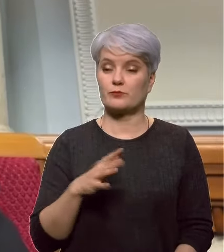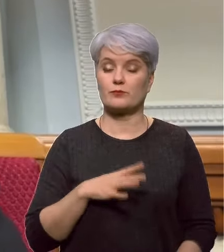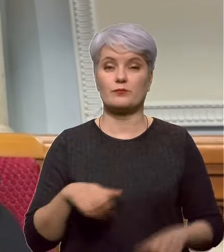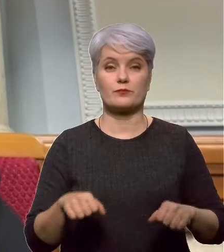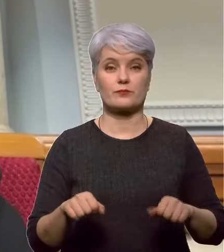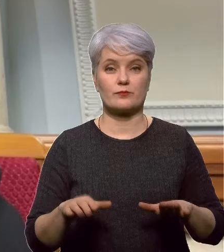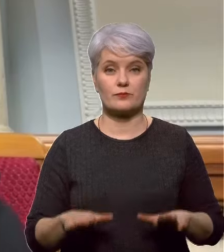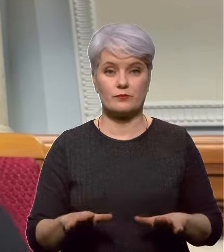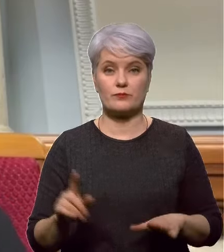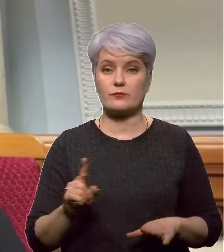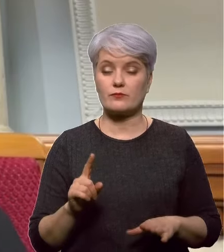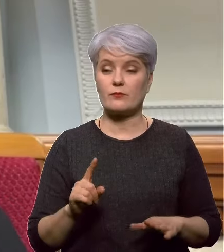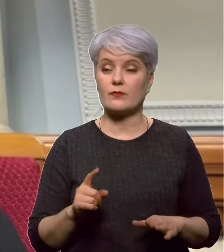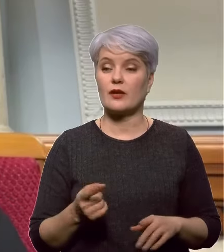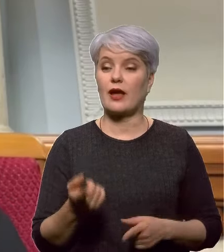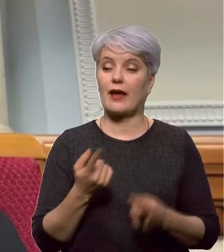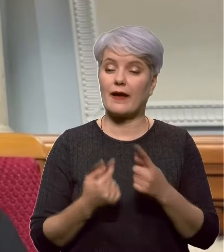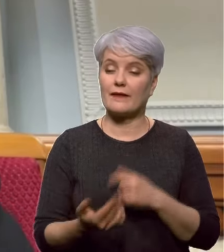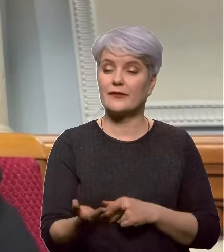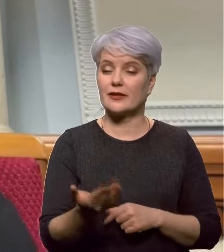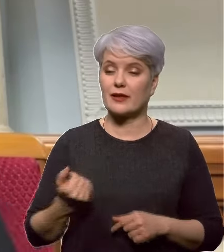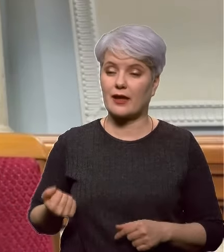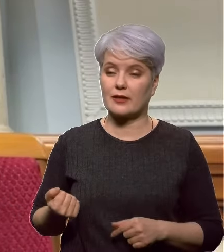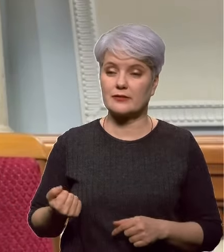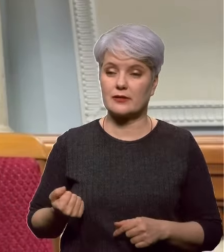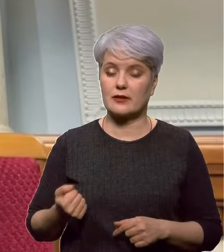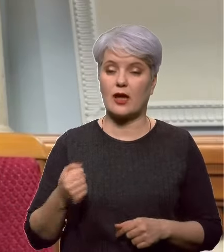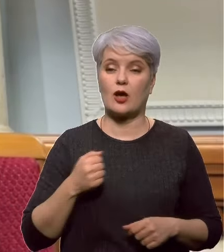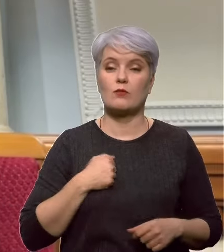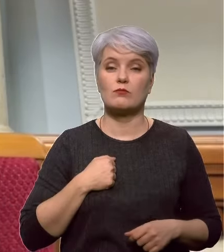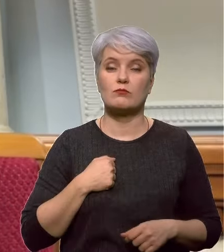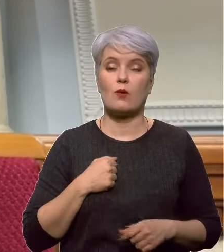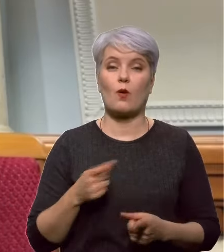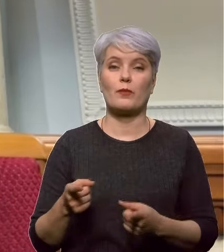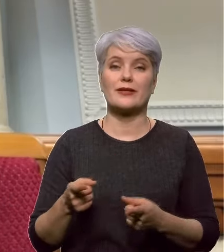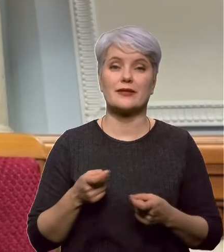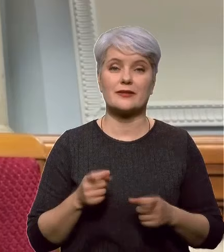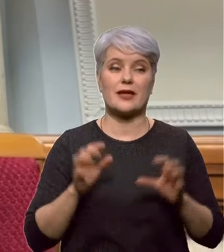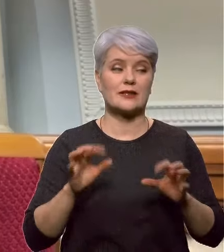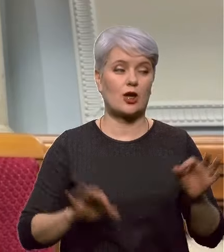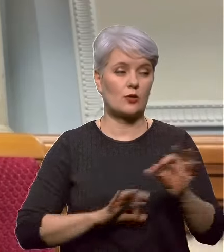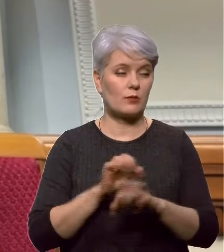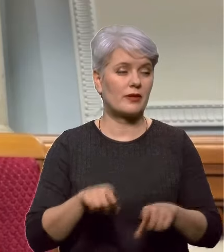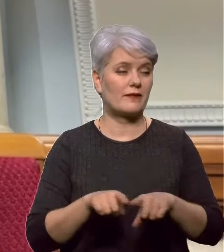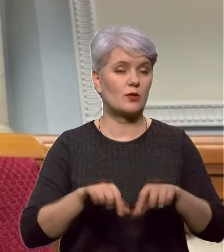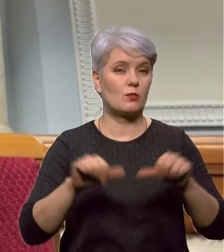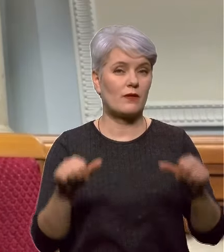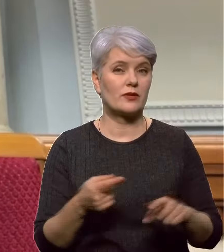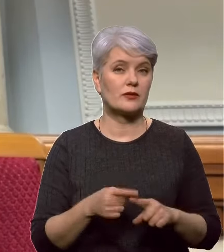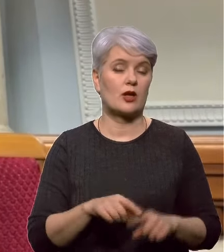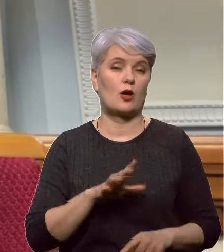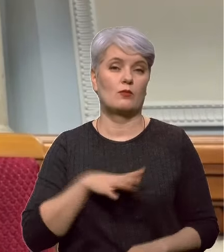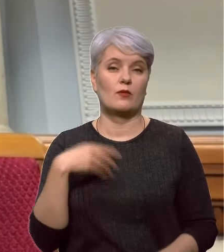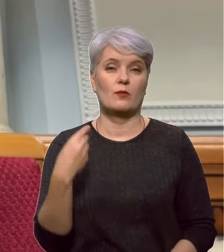прийнято рішення, що він відкликається. Мобілізаційний законопроект урядовий в тому вигляді, в якому він був поданий. А